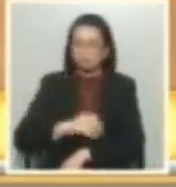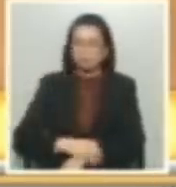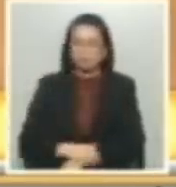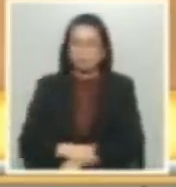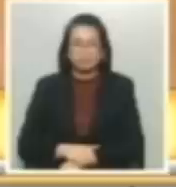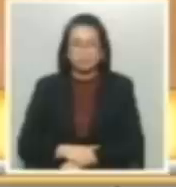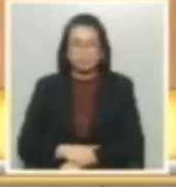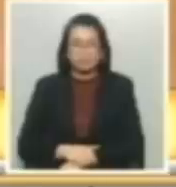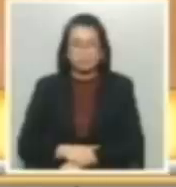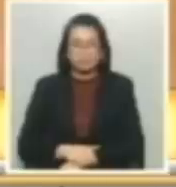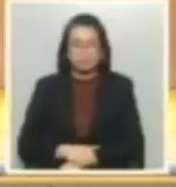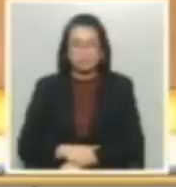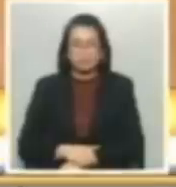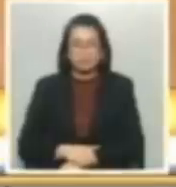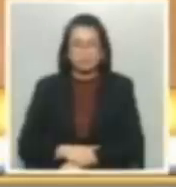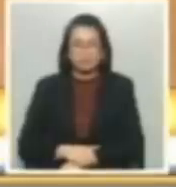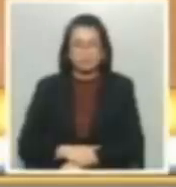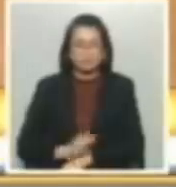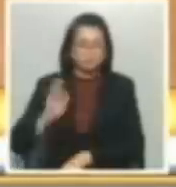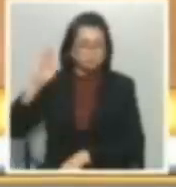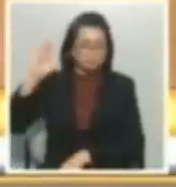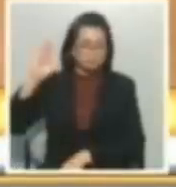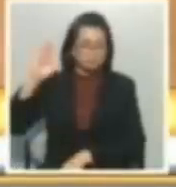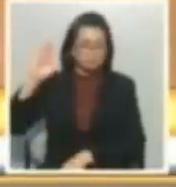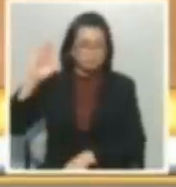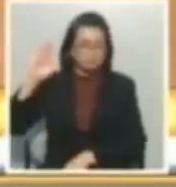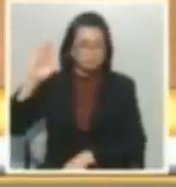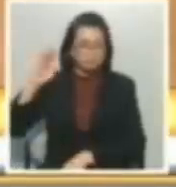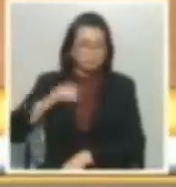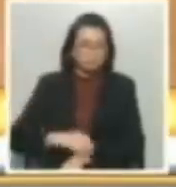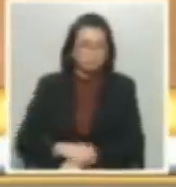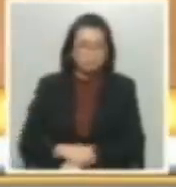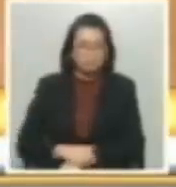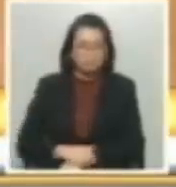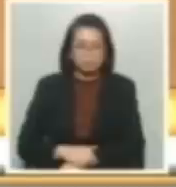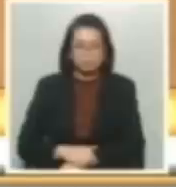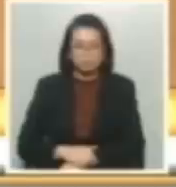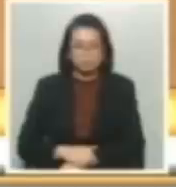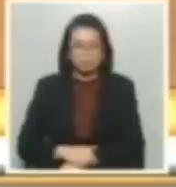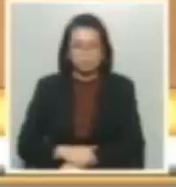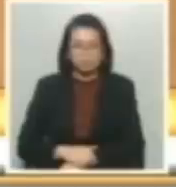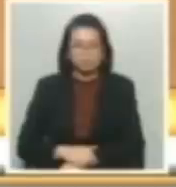ถอนหน้าท่านประธานครับ เดี๋ยวท่านฟังผมก่อน